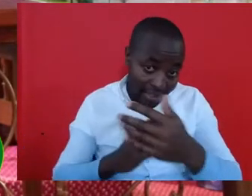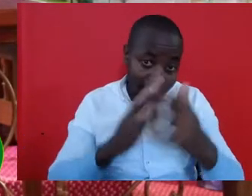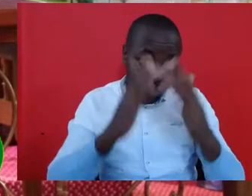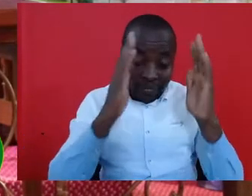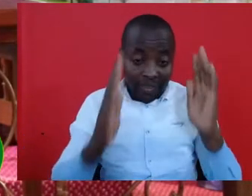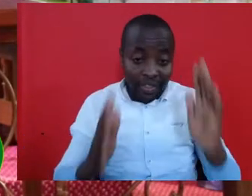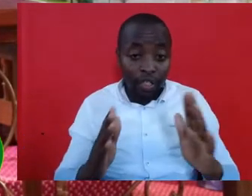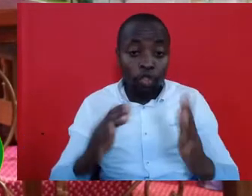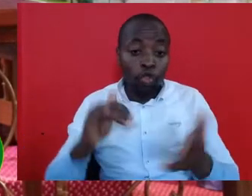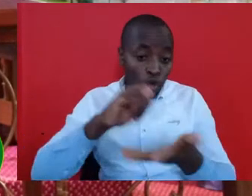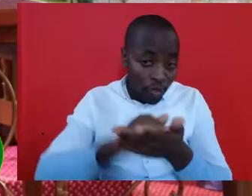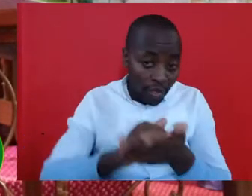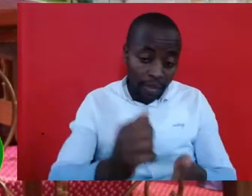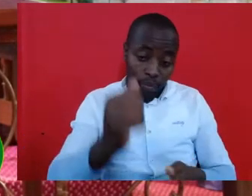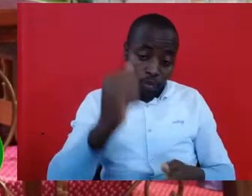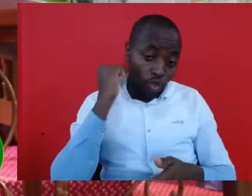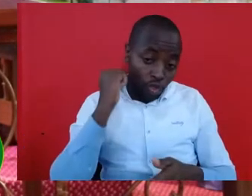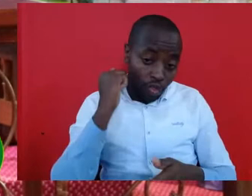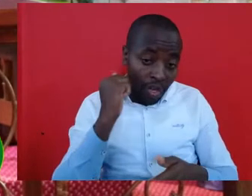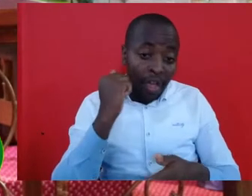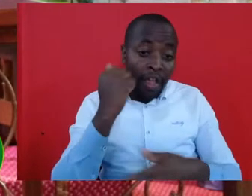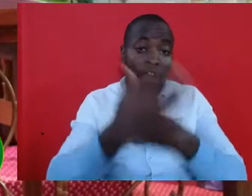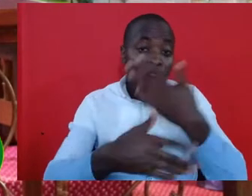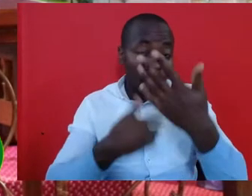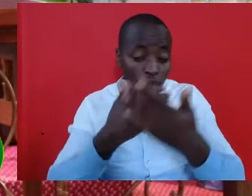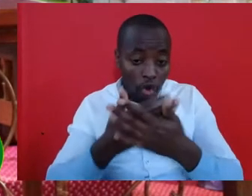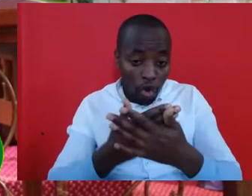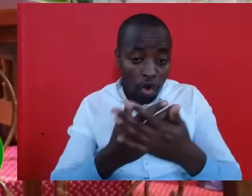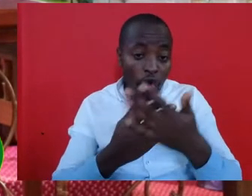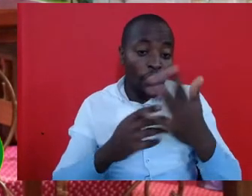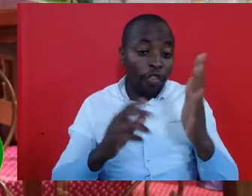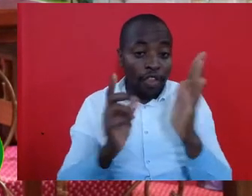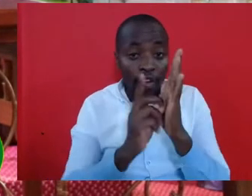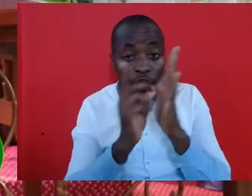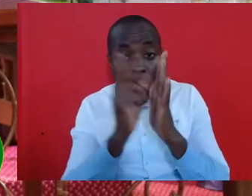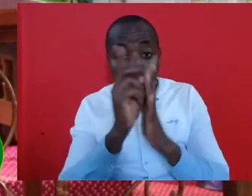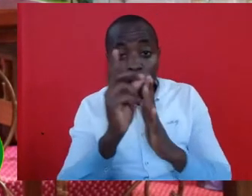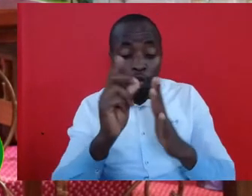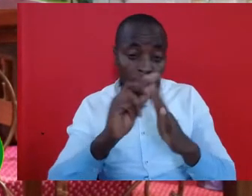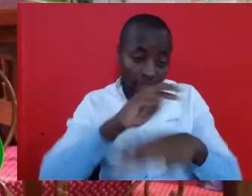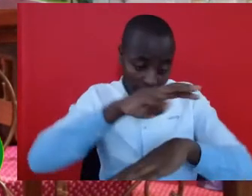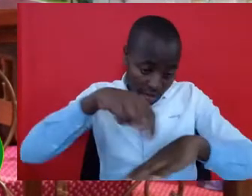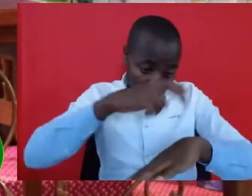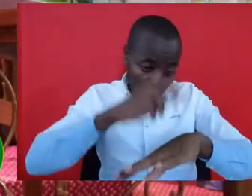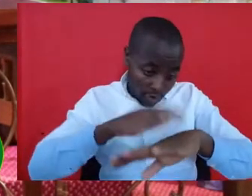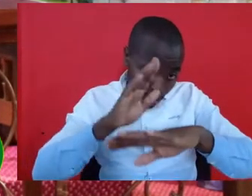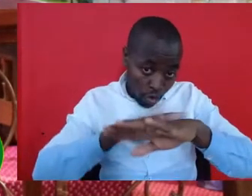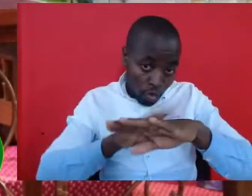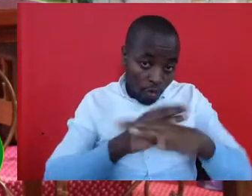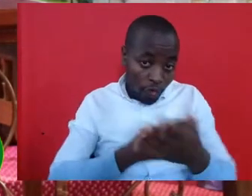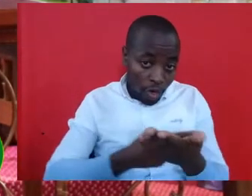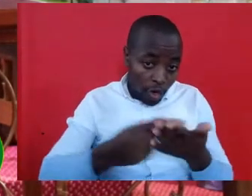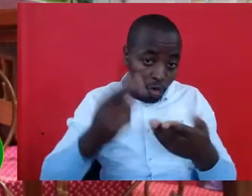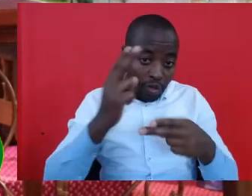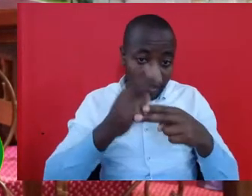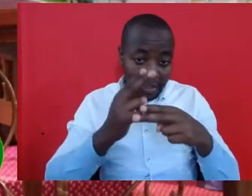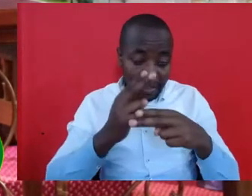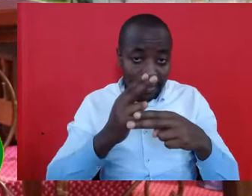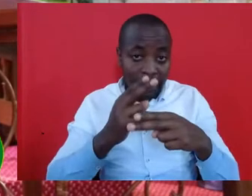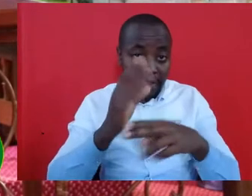salama na heshima ya ustawi wa taifa hili, na kwa wema kanisa lako takatifu, kwa Yesu Kristo Bwana